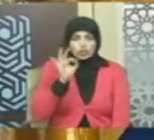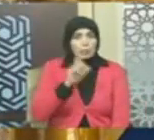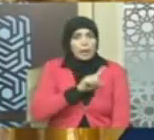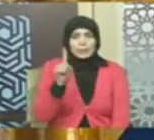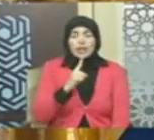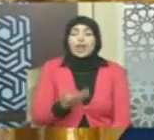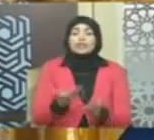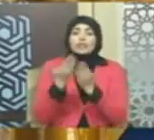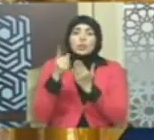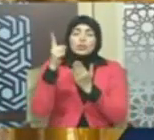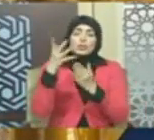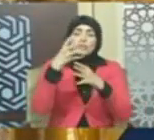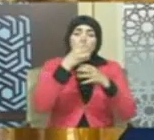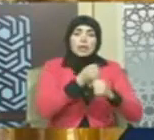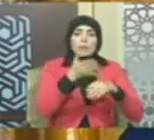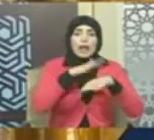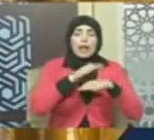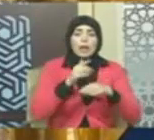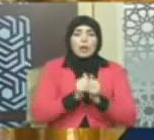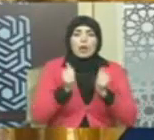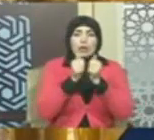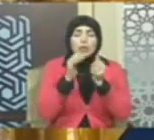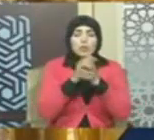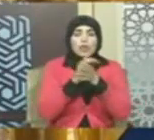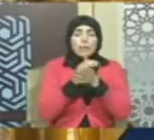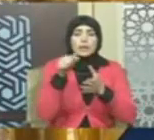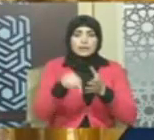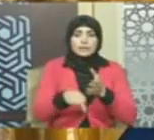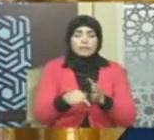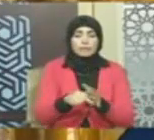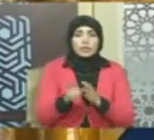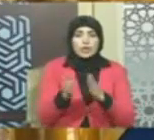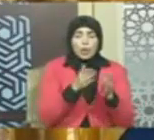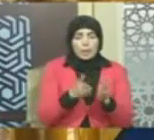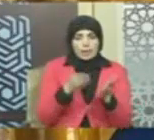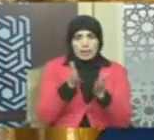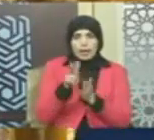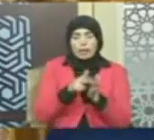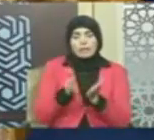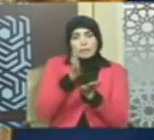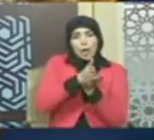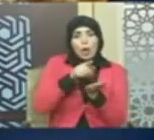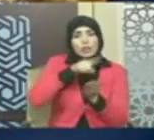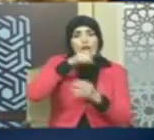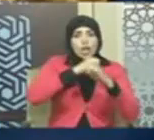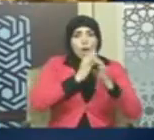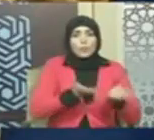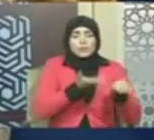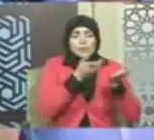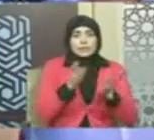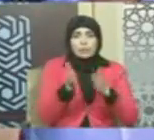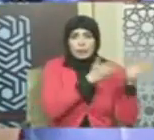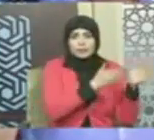عليه وعلى آله وصحبه ومن تبع هداه إلى يوم الدين